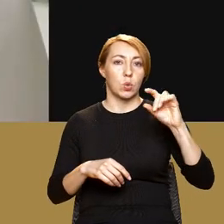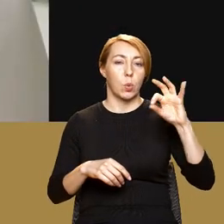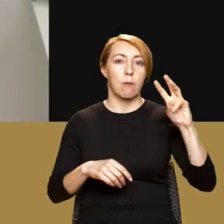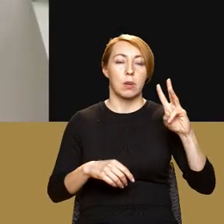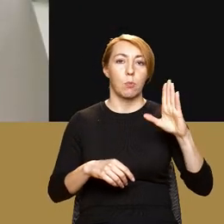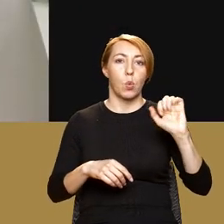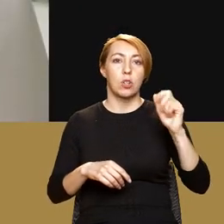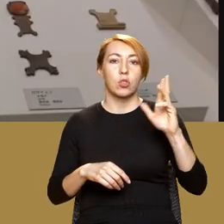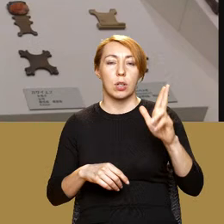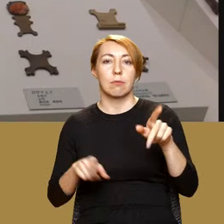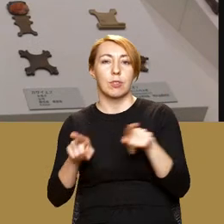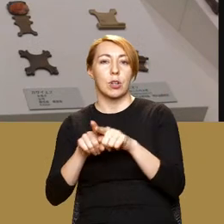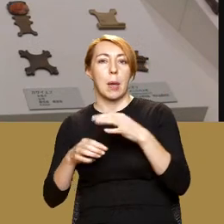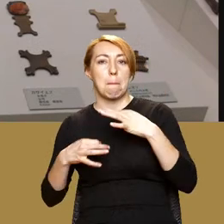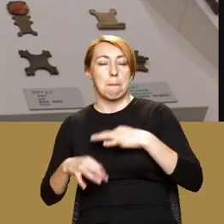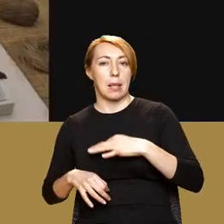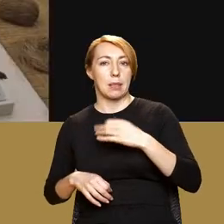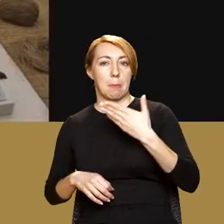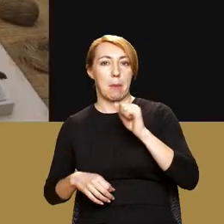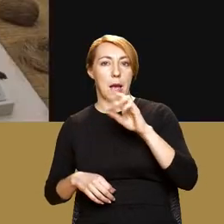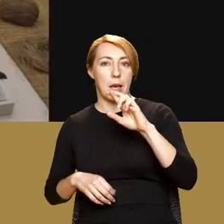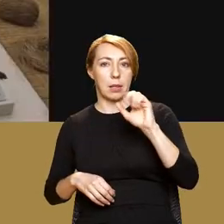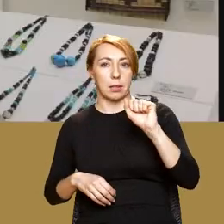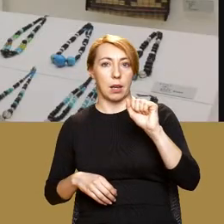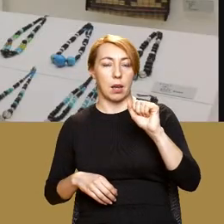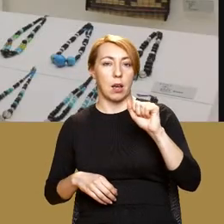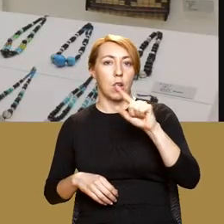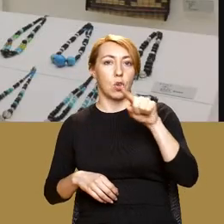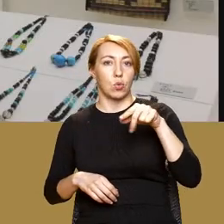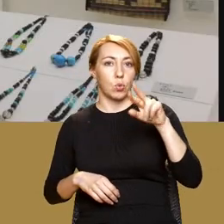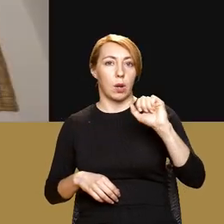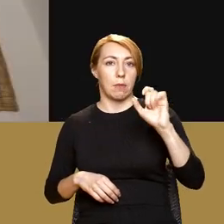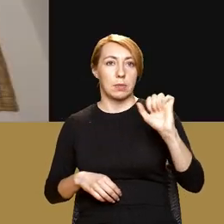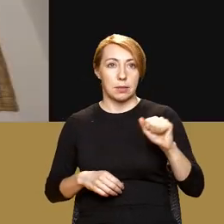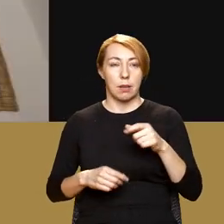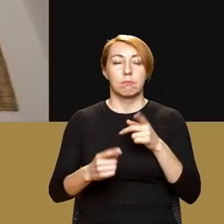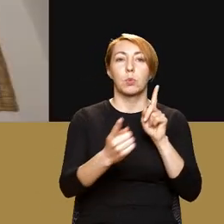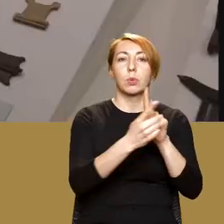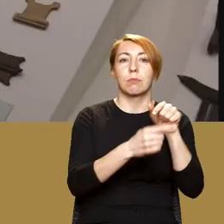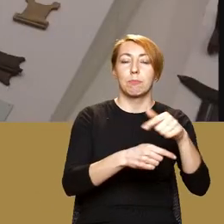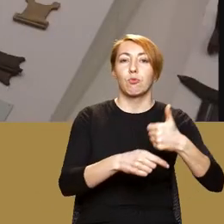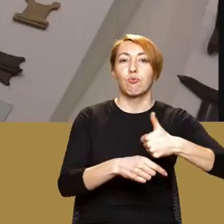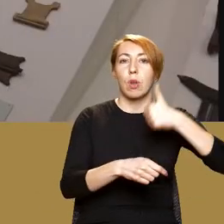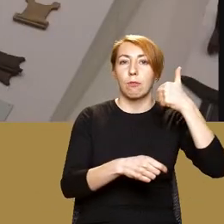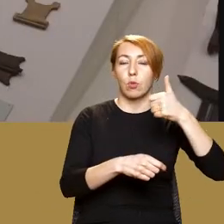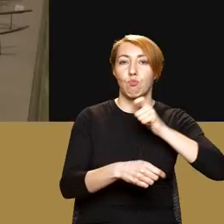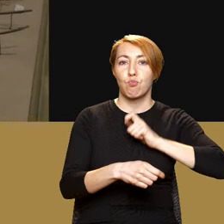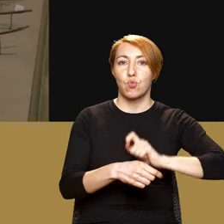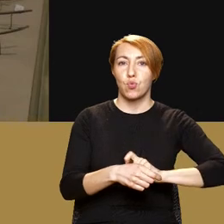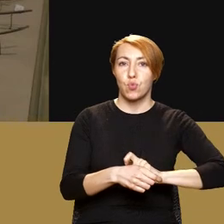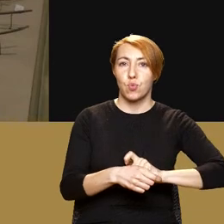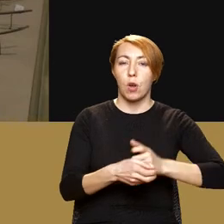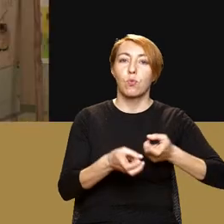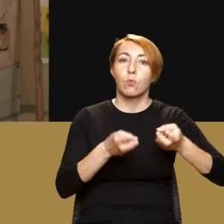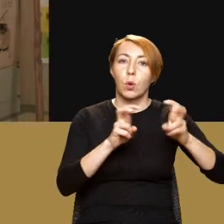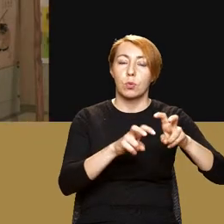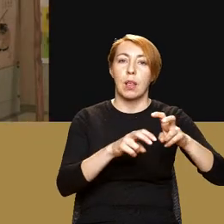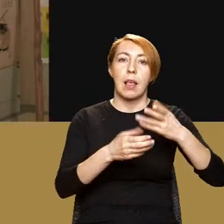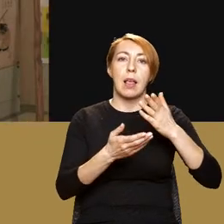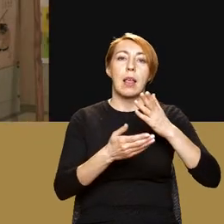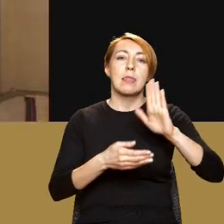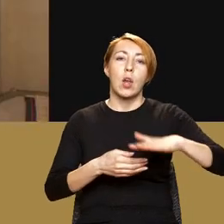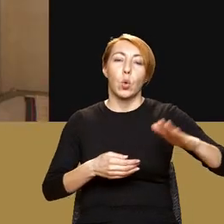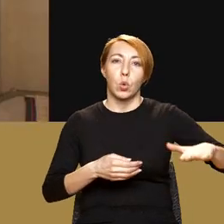Maria Żurawska. Spotkaliśmy się wtedy z Shiro Sasakim, czyli szefem biura tworzonego wtedy Narodowego